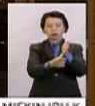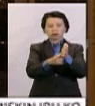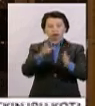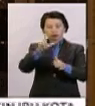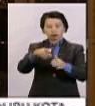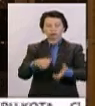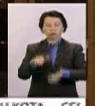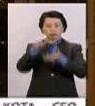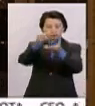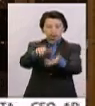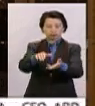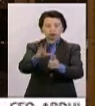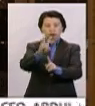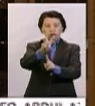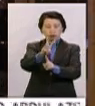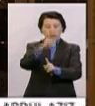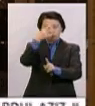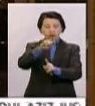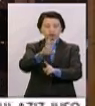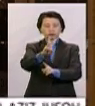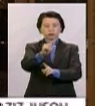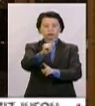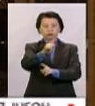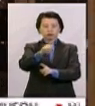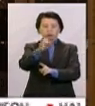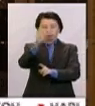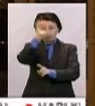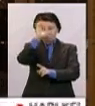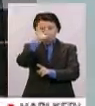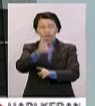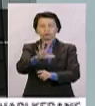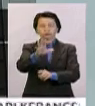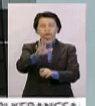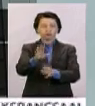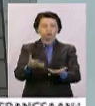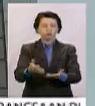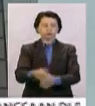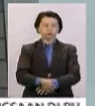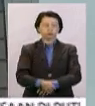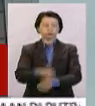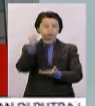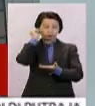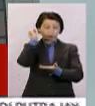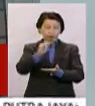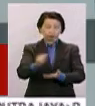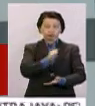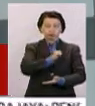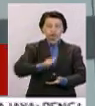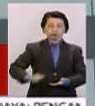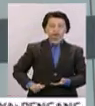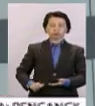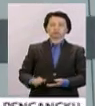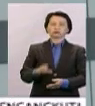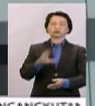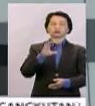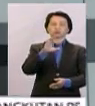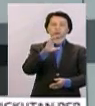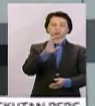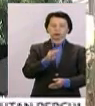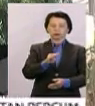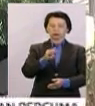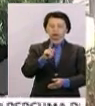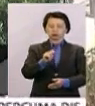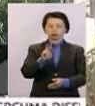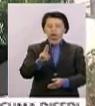basically provide ways for them to actually contribute the RM5 minimum. Setiausaha Agung Kongres Kesatuan Sekerja Malaysia